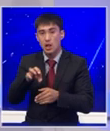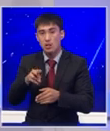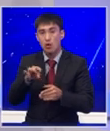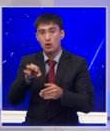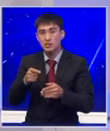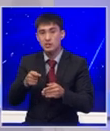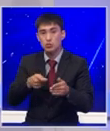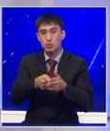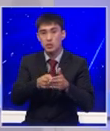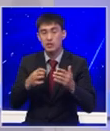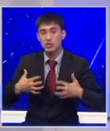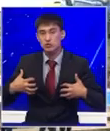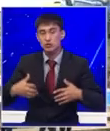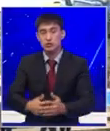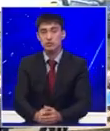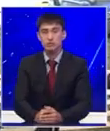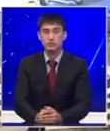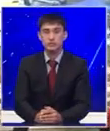удобрений для животных